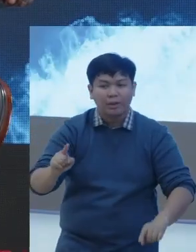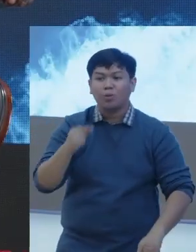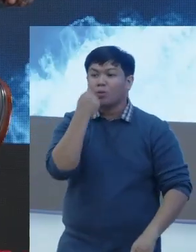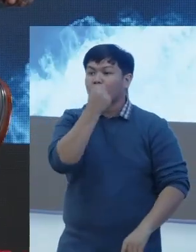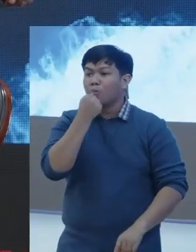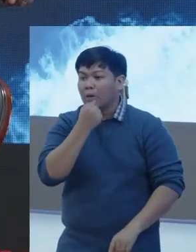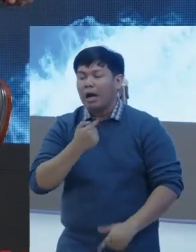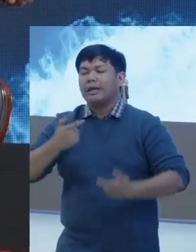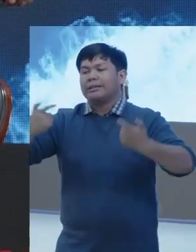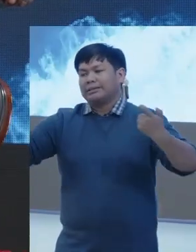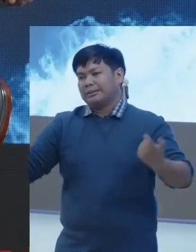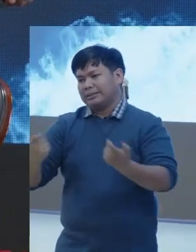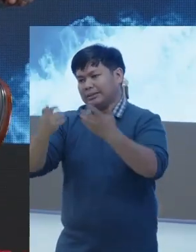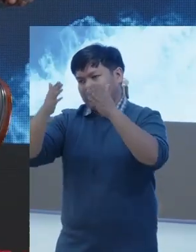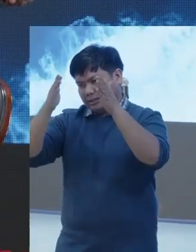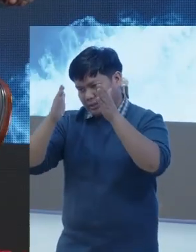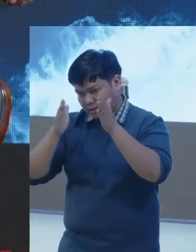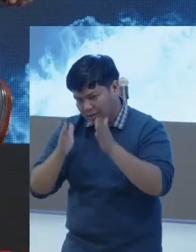Ito ay